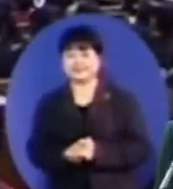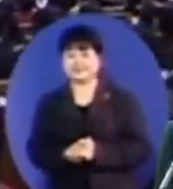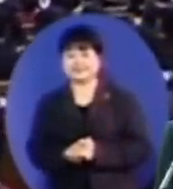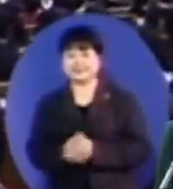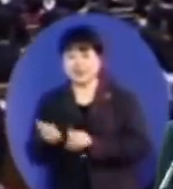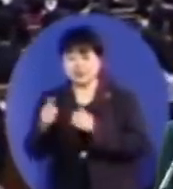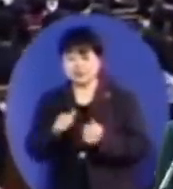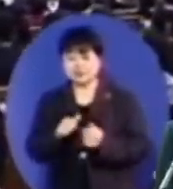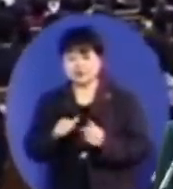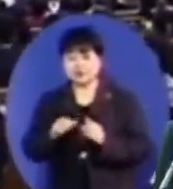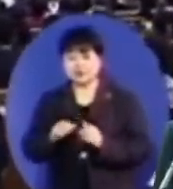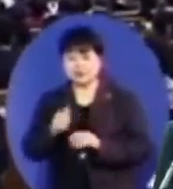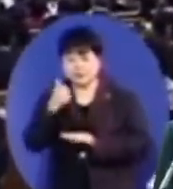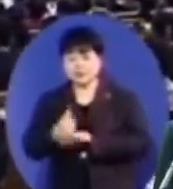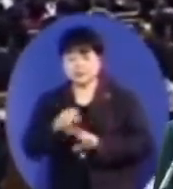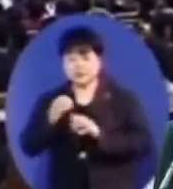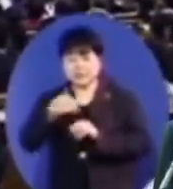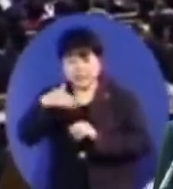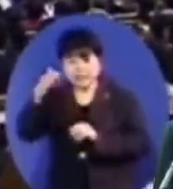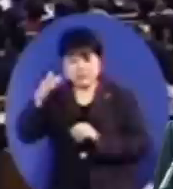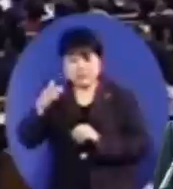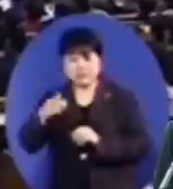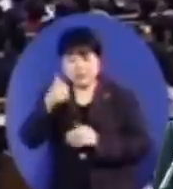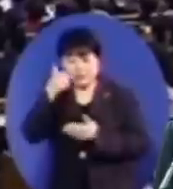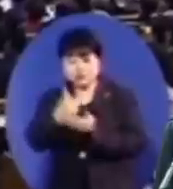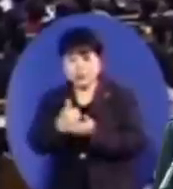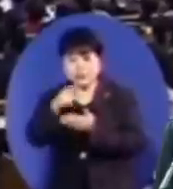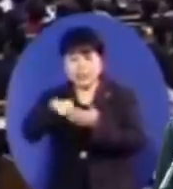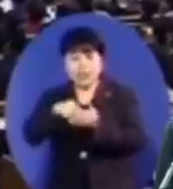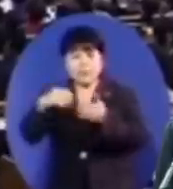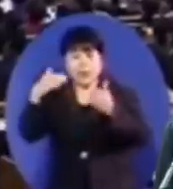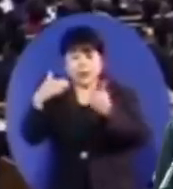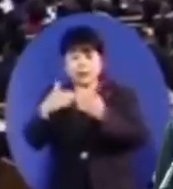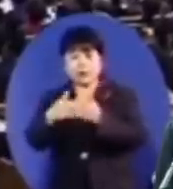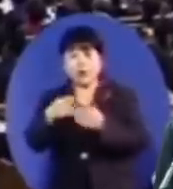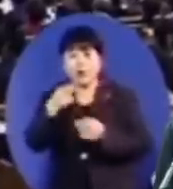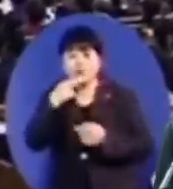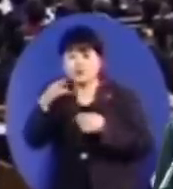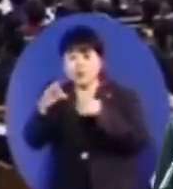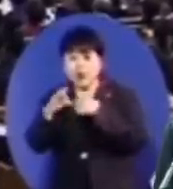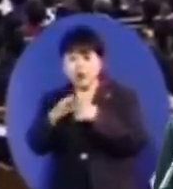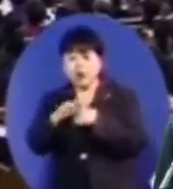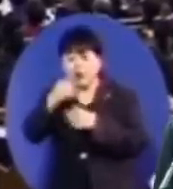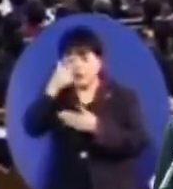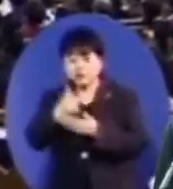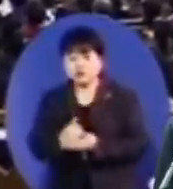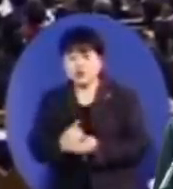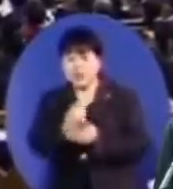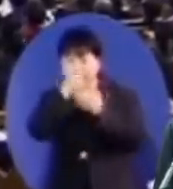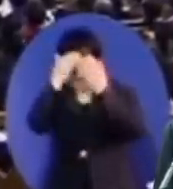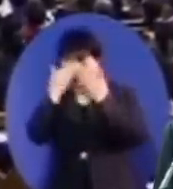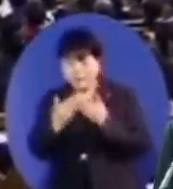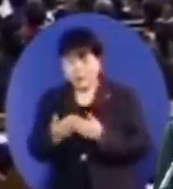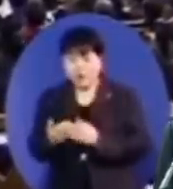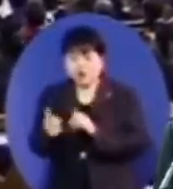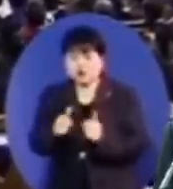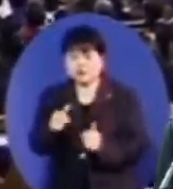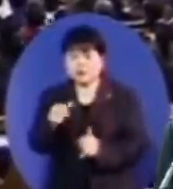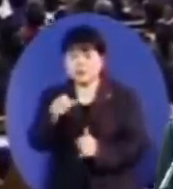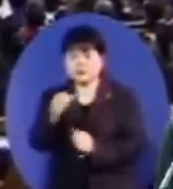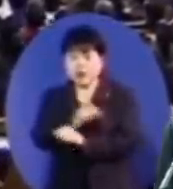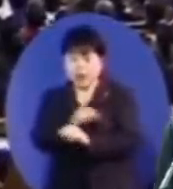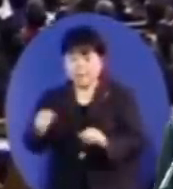죽어 저 세상에 가서 죄를 다 청산하지 않고는 죄의 감옥엔 죽음에서 해방될 수가